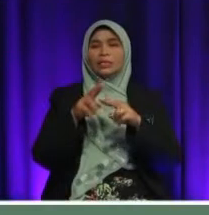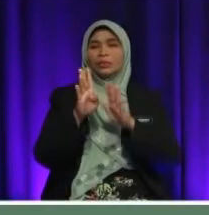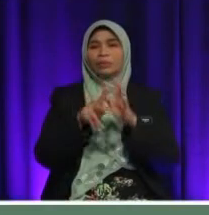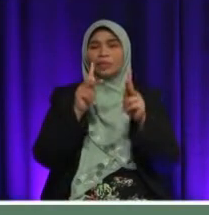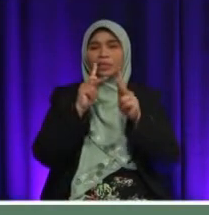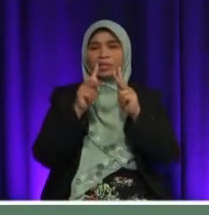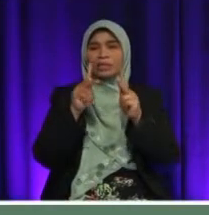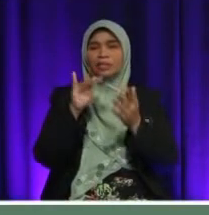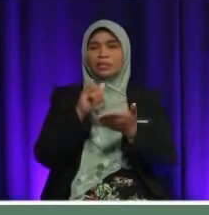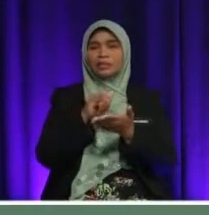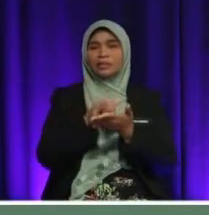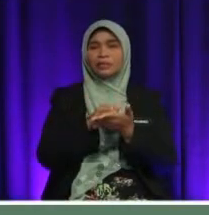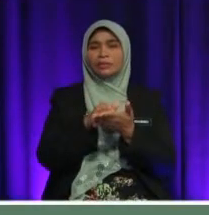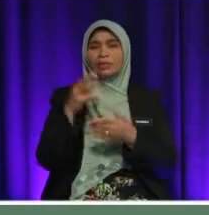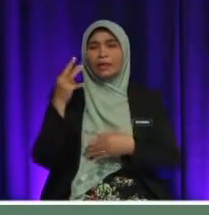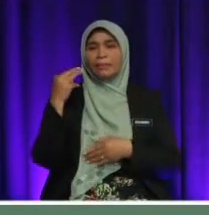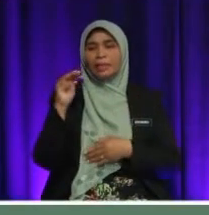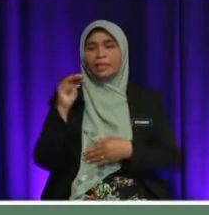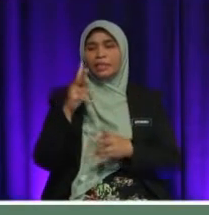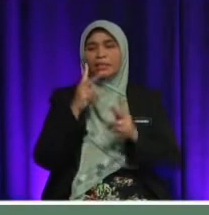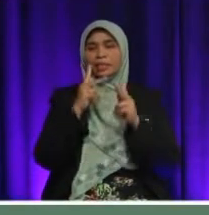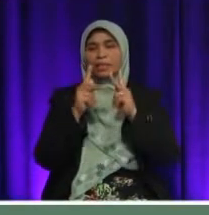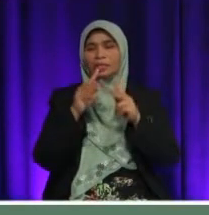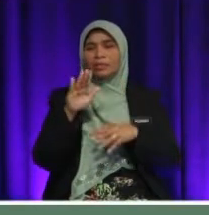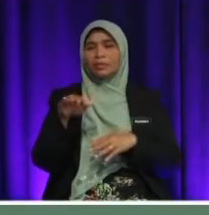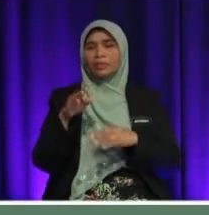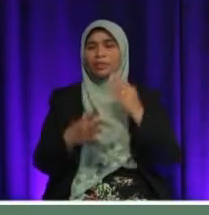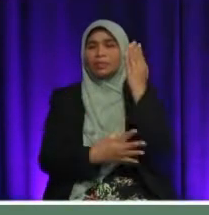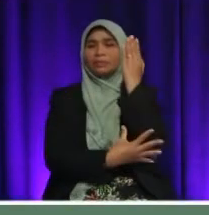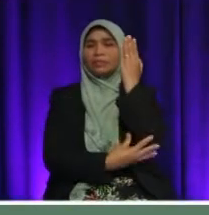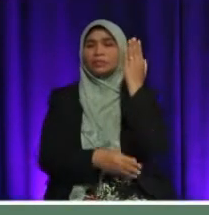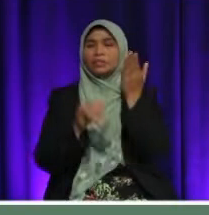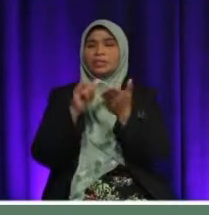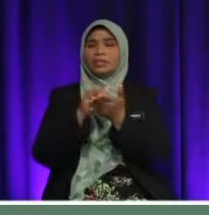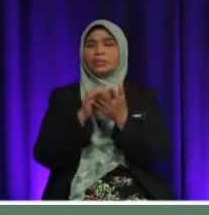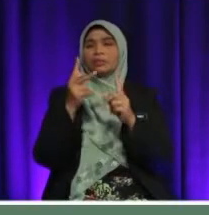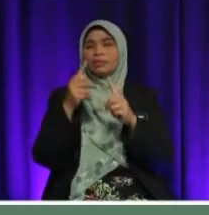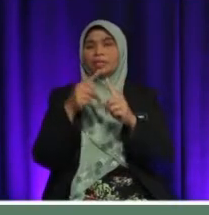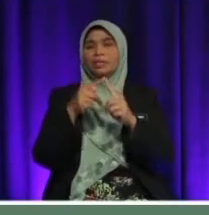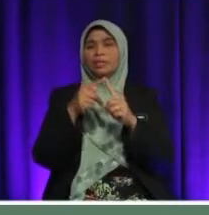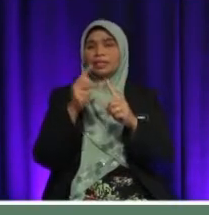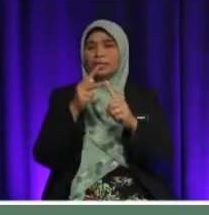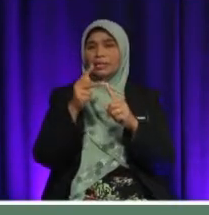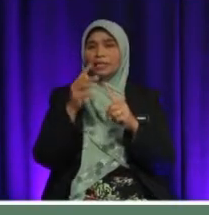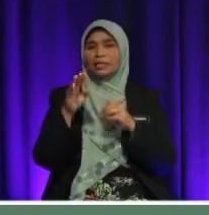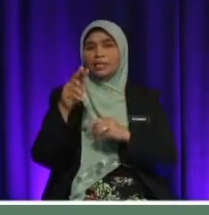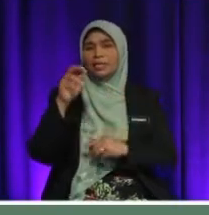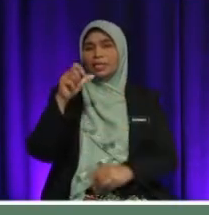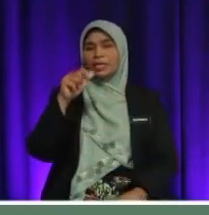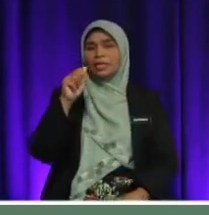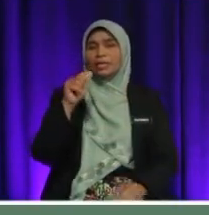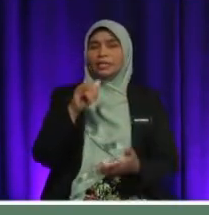itu I make kata budak miskin itu kepada naga itu Hai Tuhan hamba ini